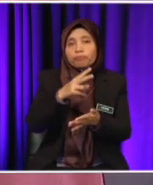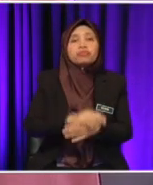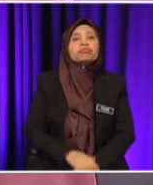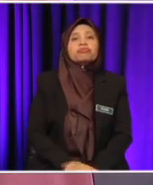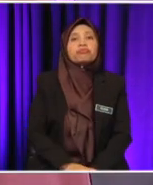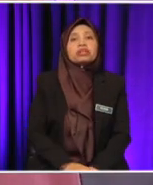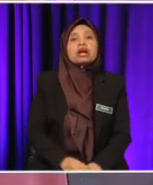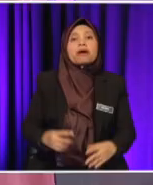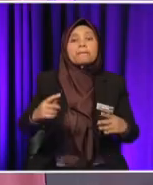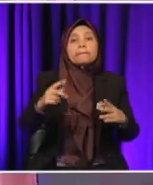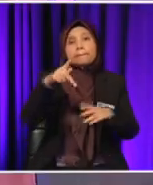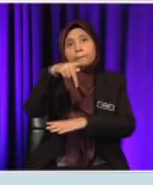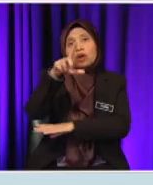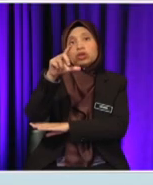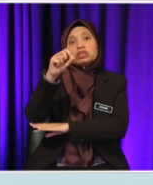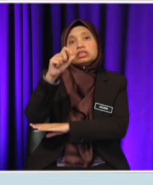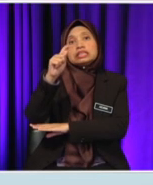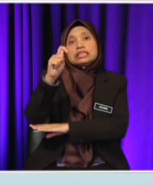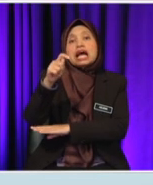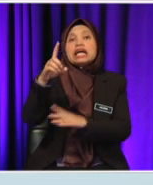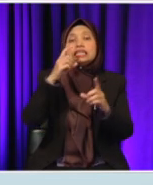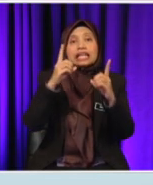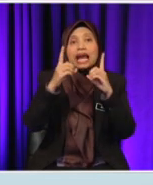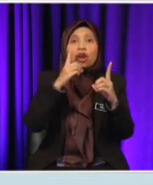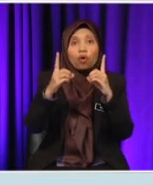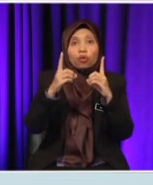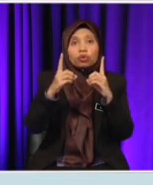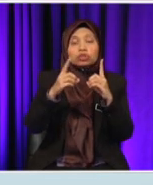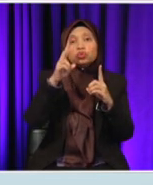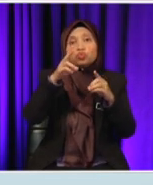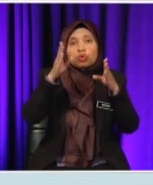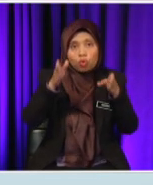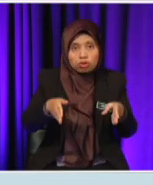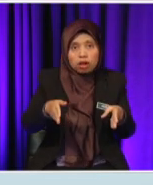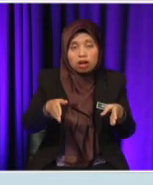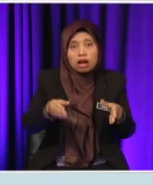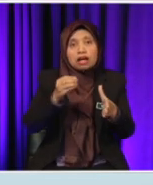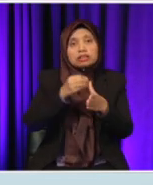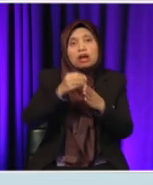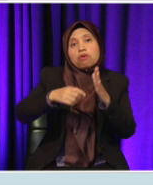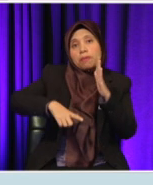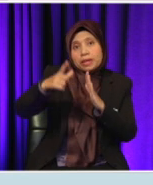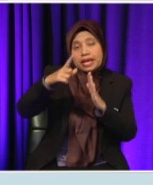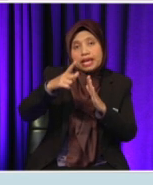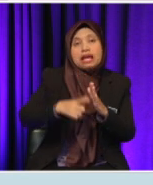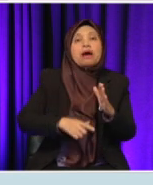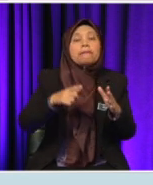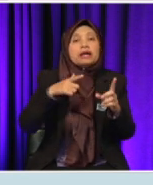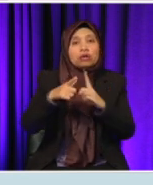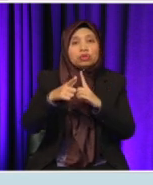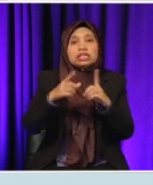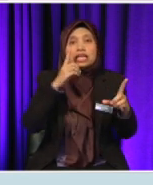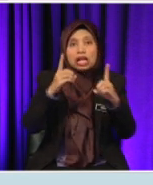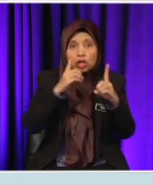adalah teknik plot dialog dialog merupakan petuturan antara duata atau lebih daripada dua watak melalui dialog